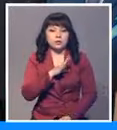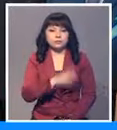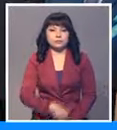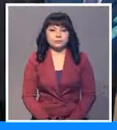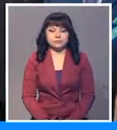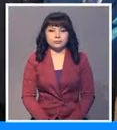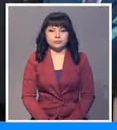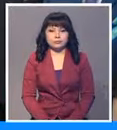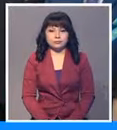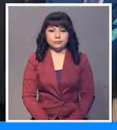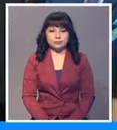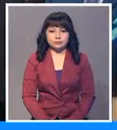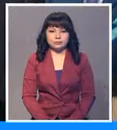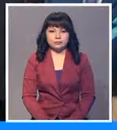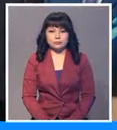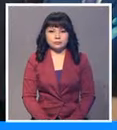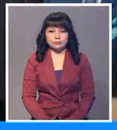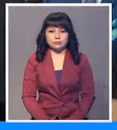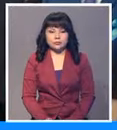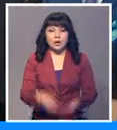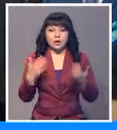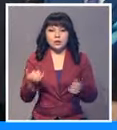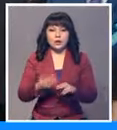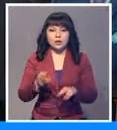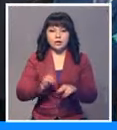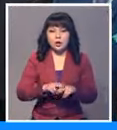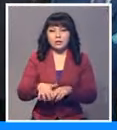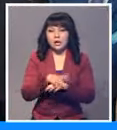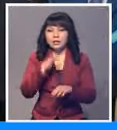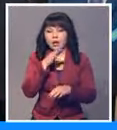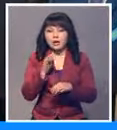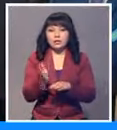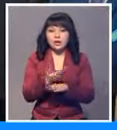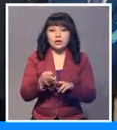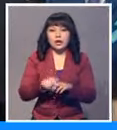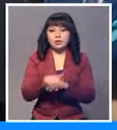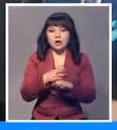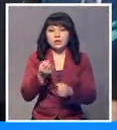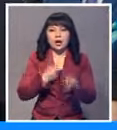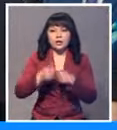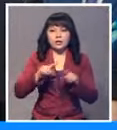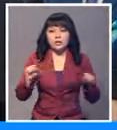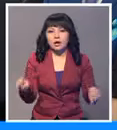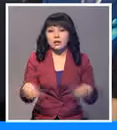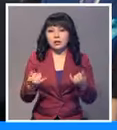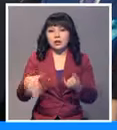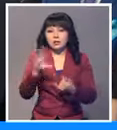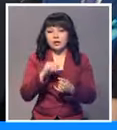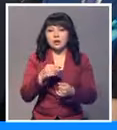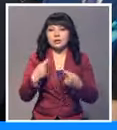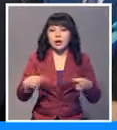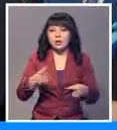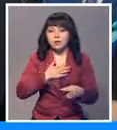Жас қартаймек, жоқ тумақ, туған өлмек, тағдыр жоқ, қайтқан өмір қайта келмек. Басқан